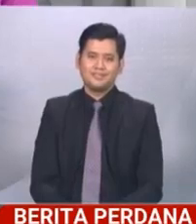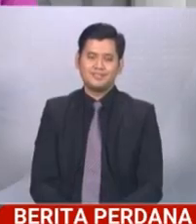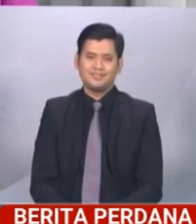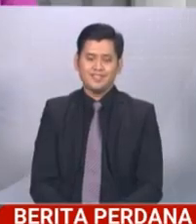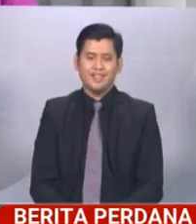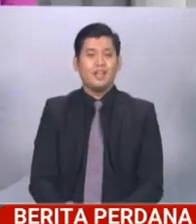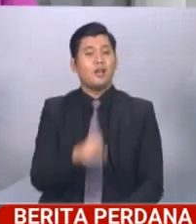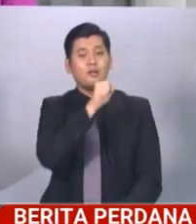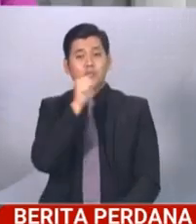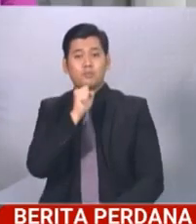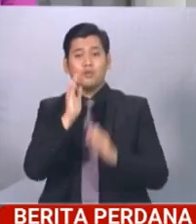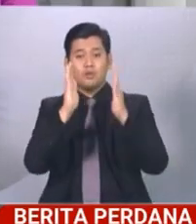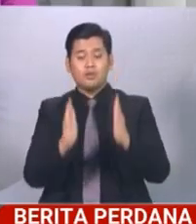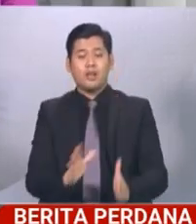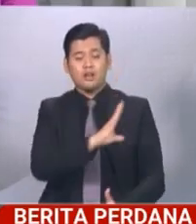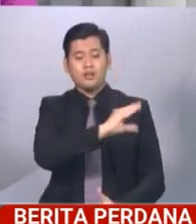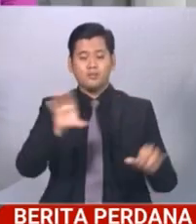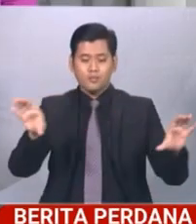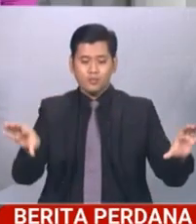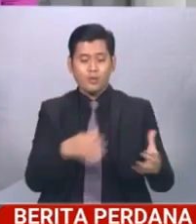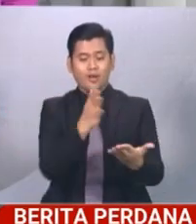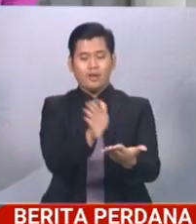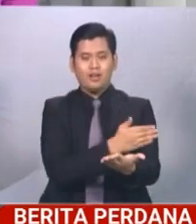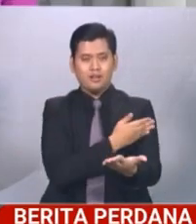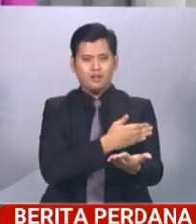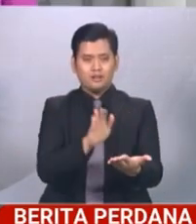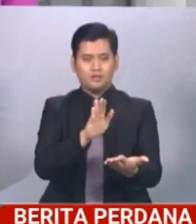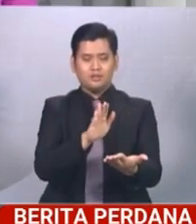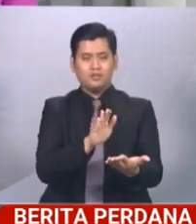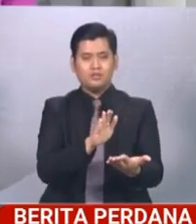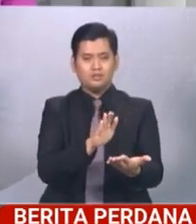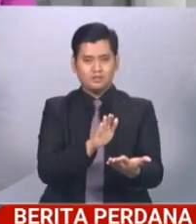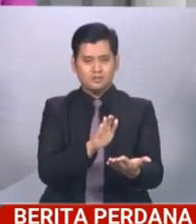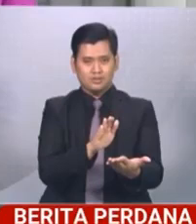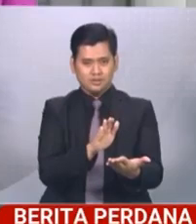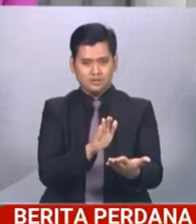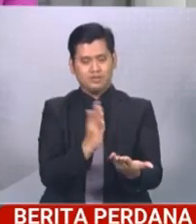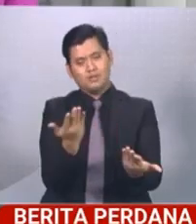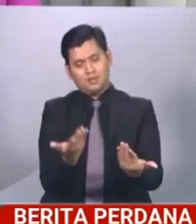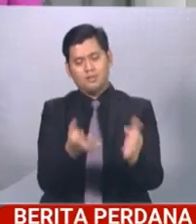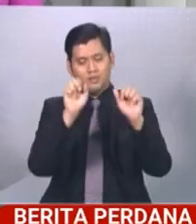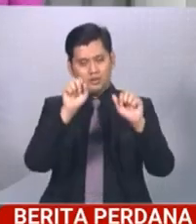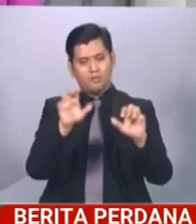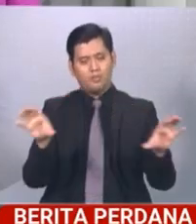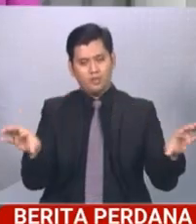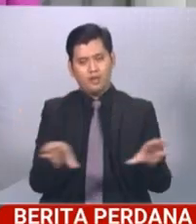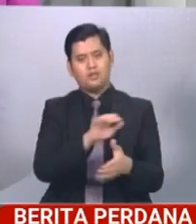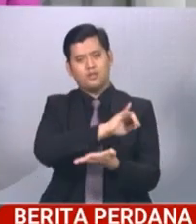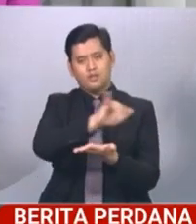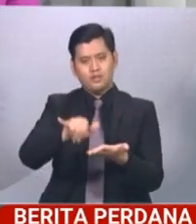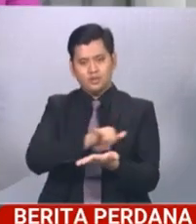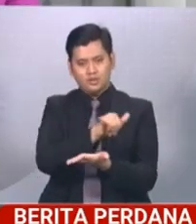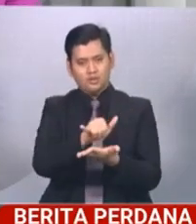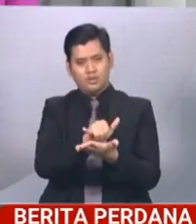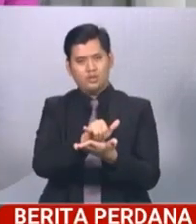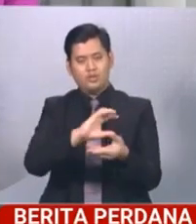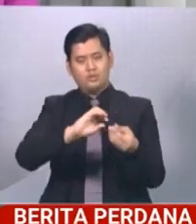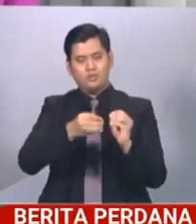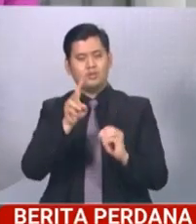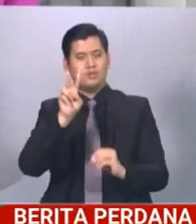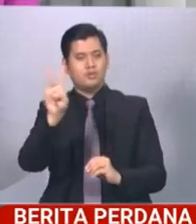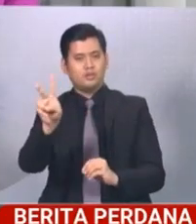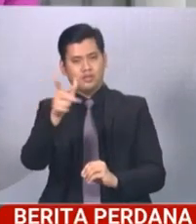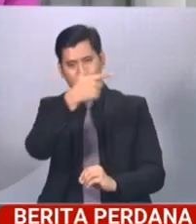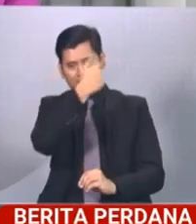Hai penyanyi dan komposer bakar tua Azmi terus memanfaatkan platform YouTube Bagaimana carkan single kedua Kernel